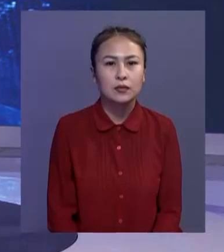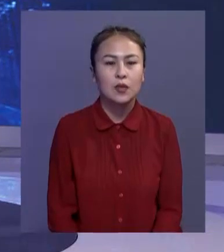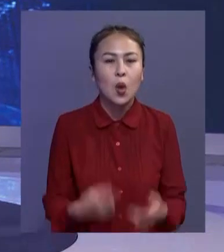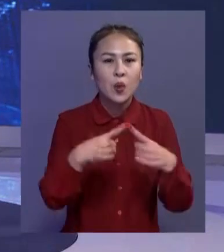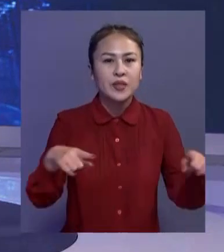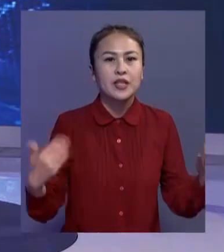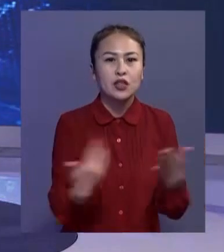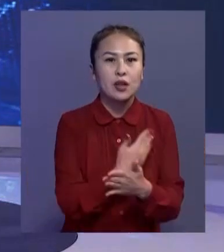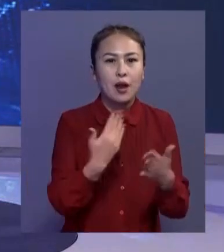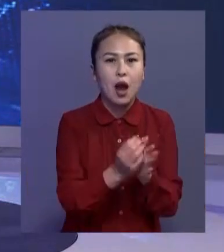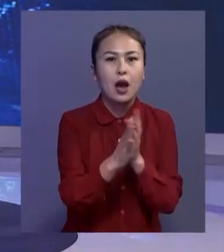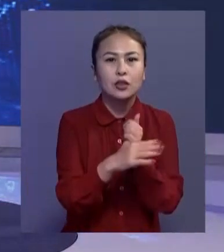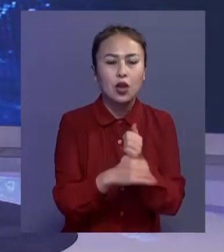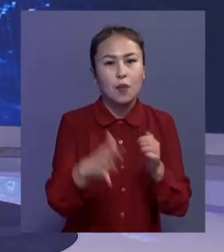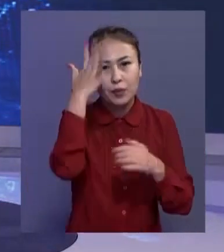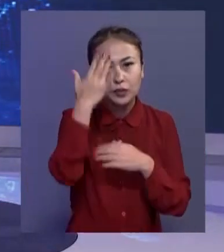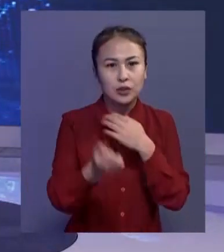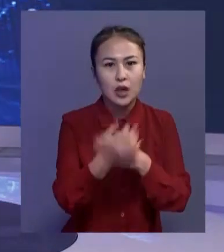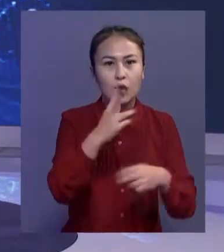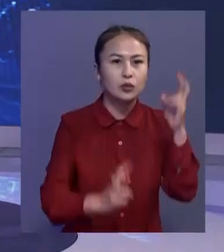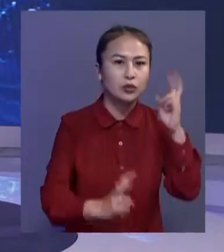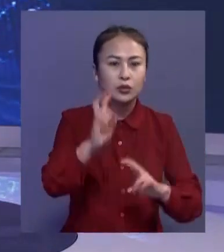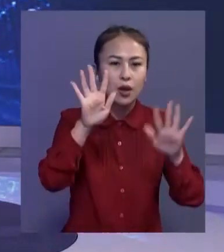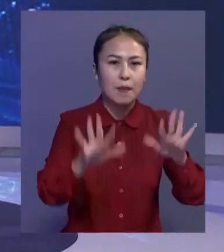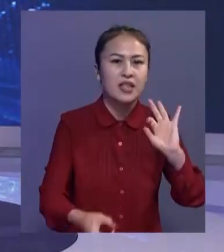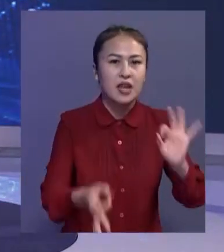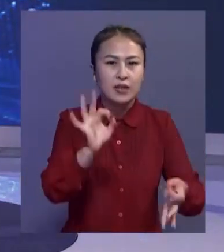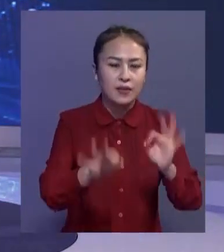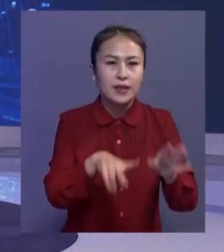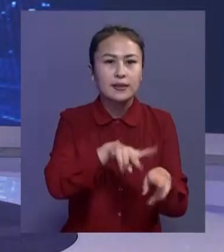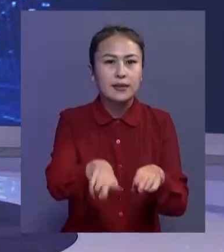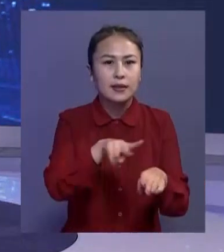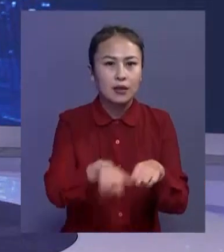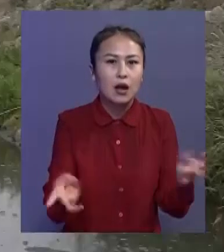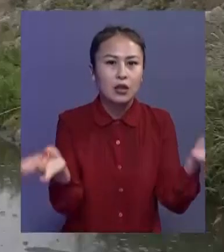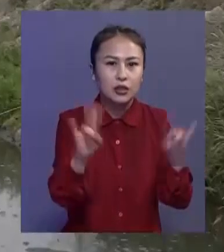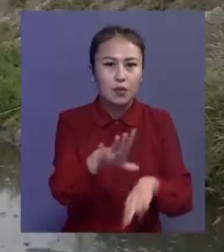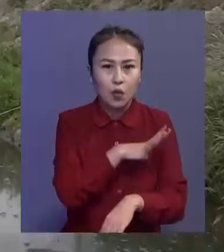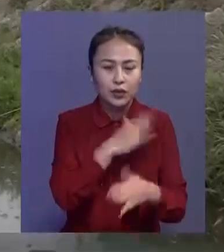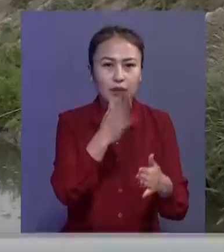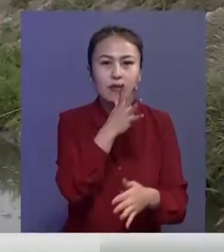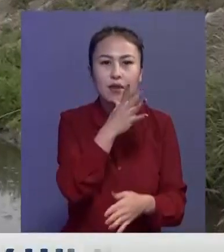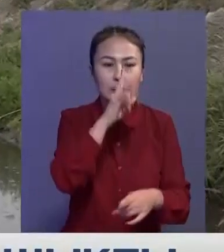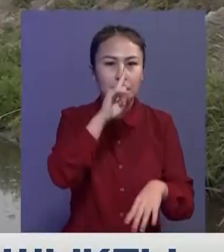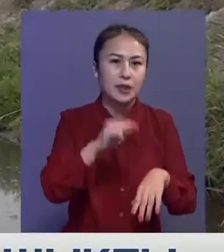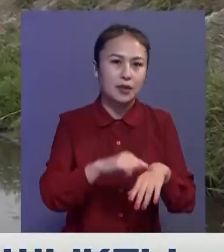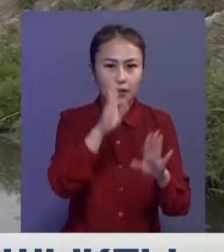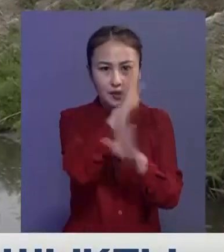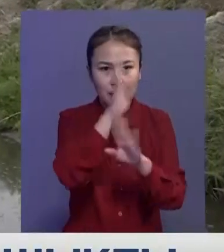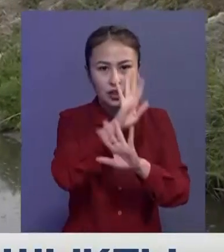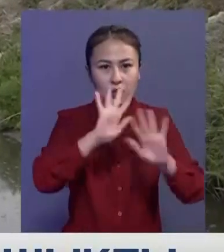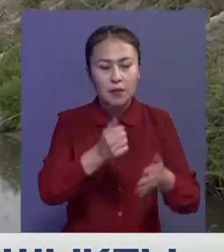Өзге де жаңалықтарға, Атырау мұнай өңдеу зауыты қоршаған ортаға нормативтен тыс зиянды қалдық шығарған, оны дер кезінде байқаған